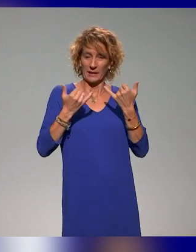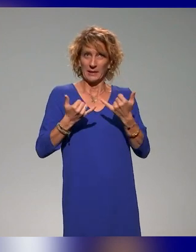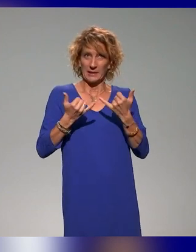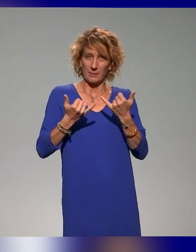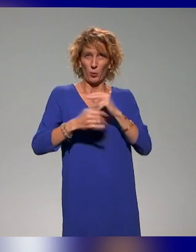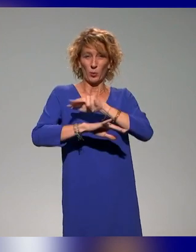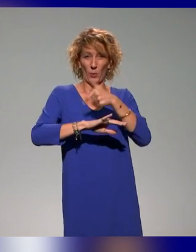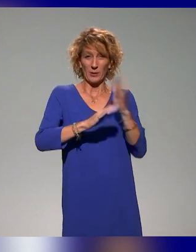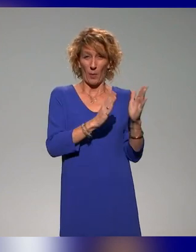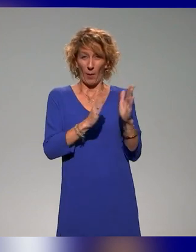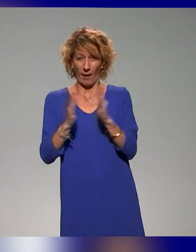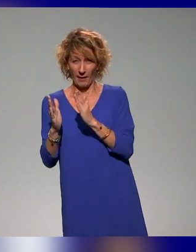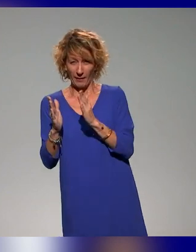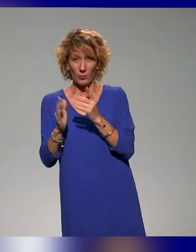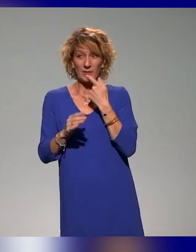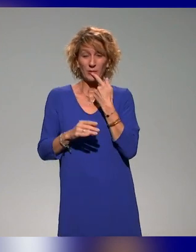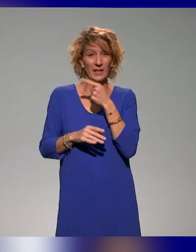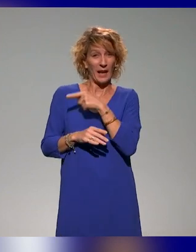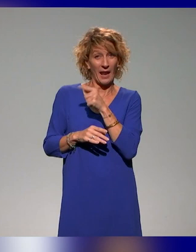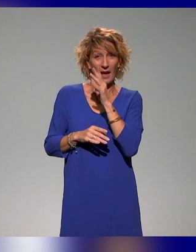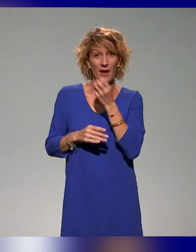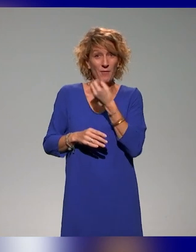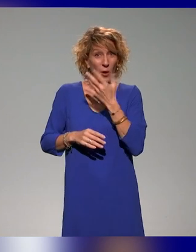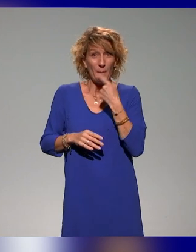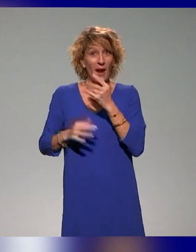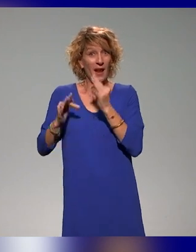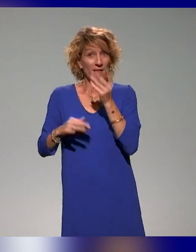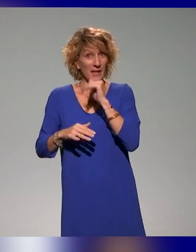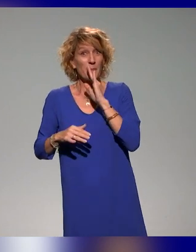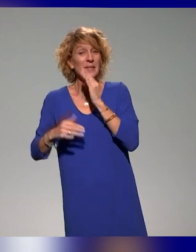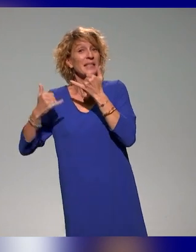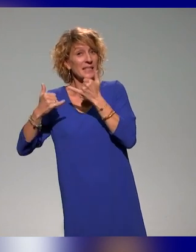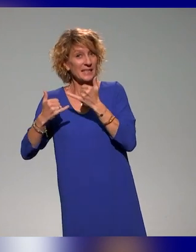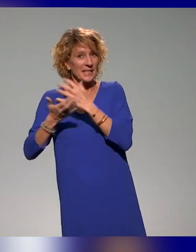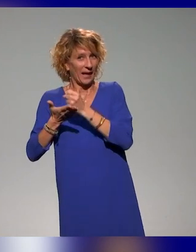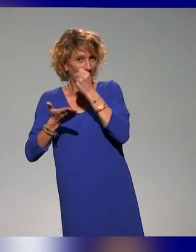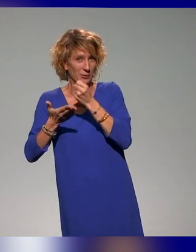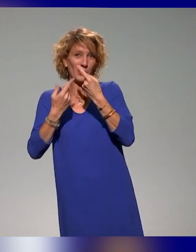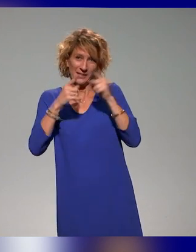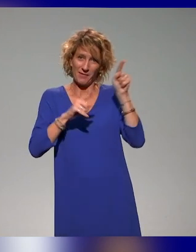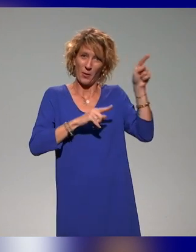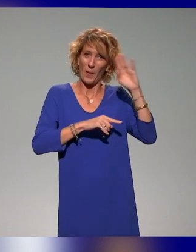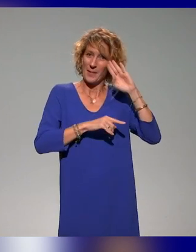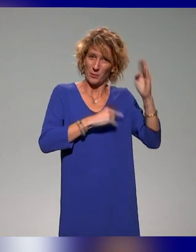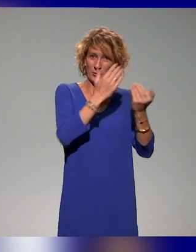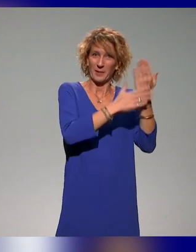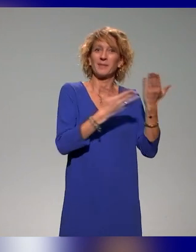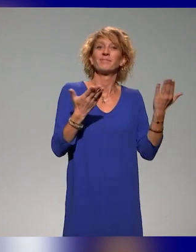Réunion. Donc, évidemment, quand Fleur parle de cet après-midi, c'est cet après-midi ici à La Réunion, mais pas pour vous en métropole. Voilà, entre